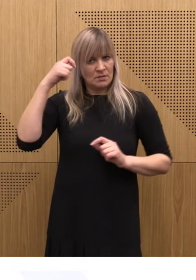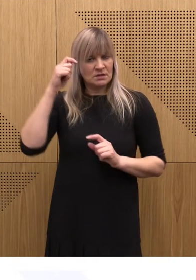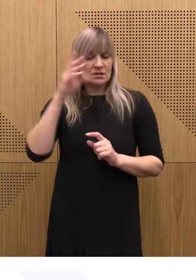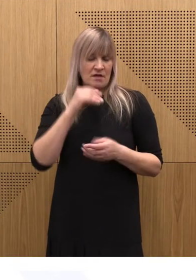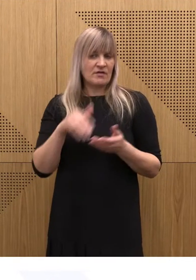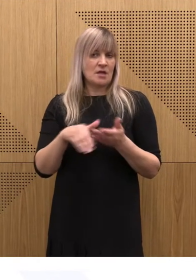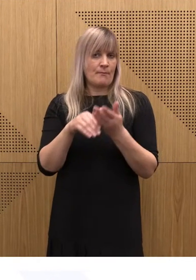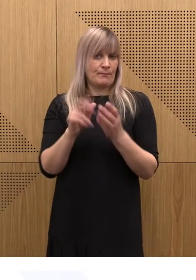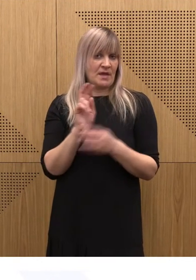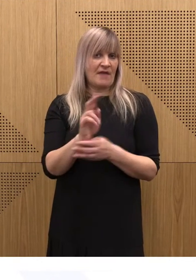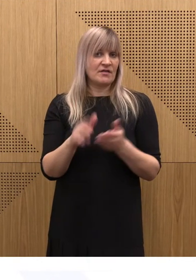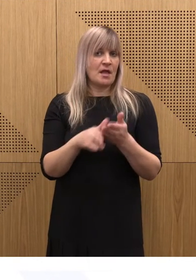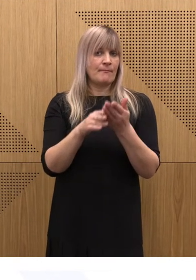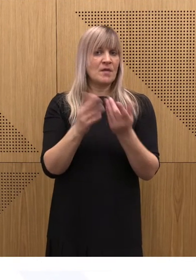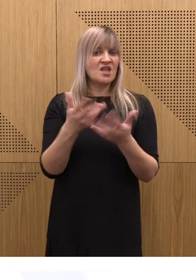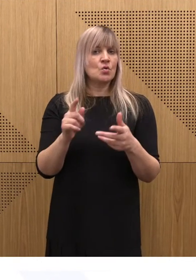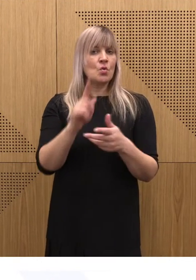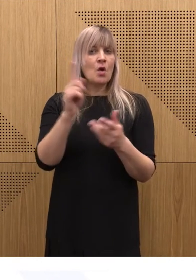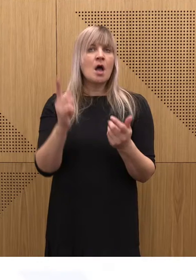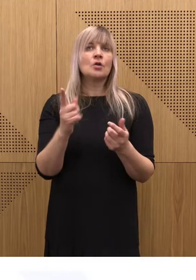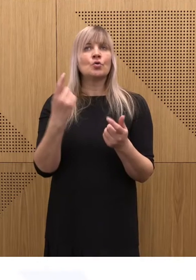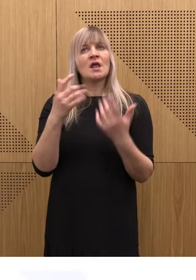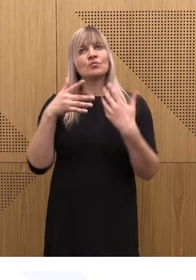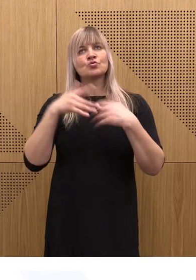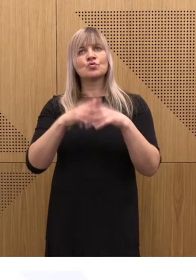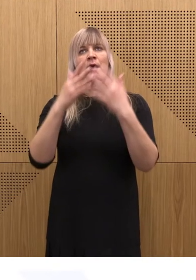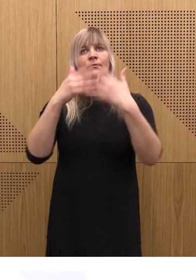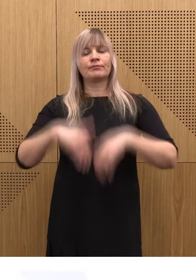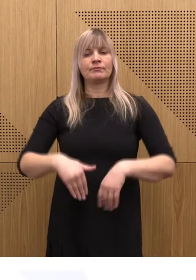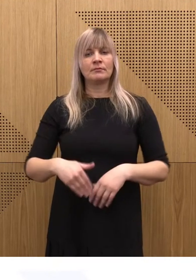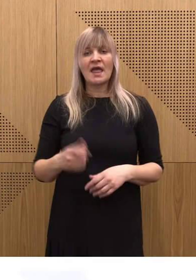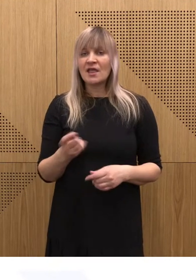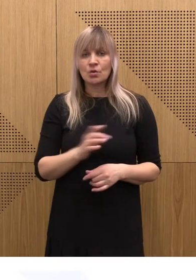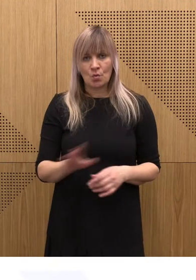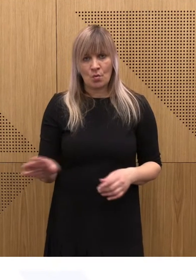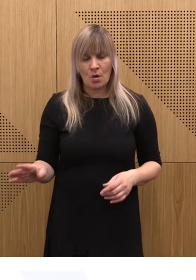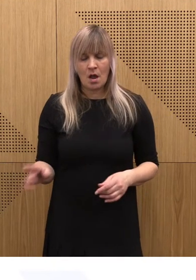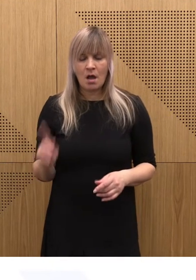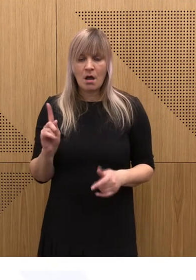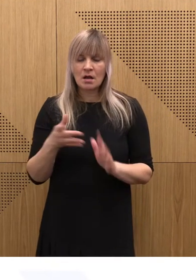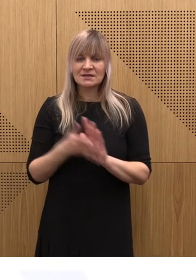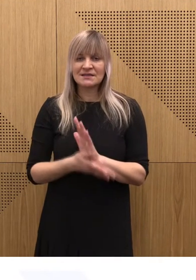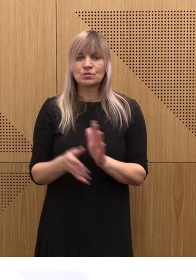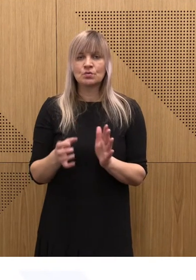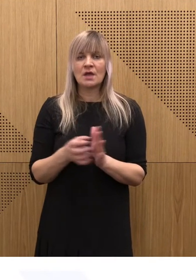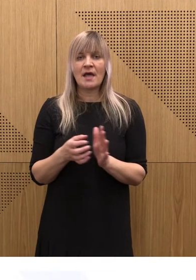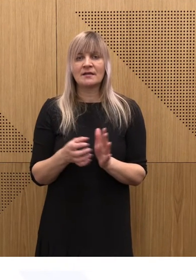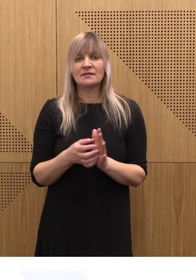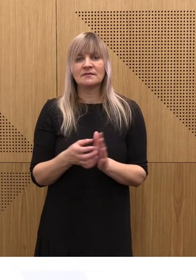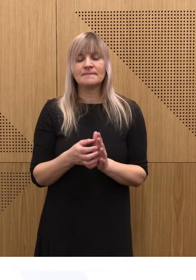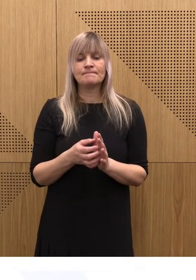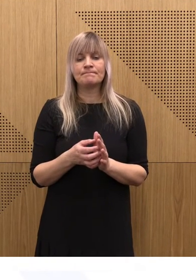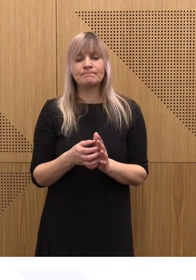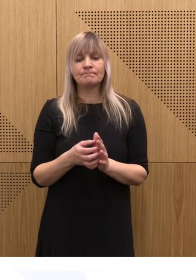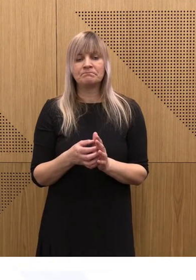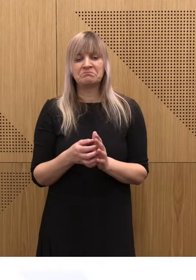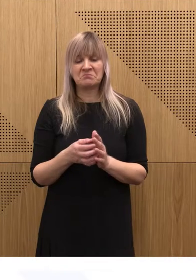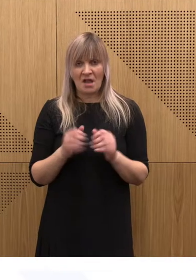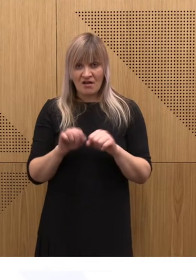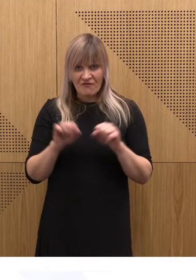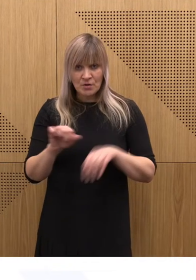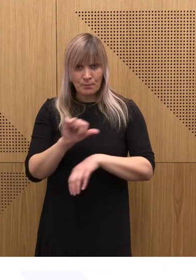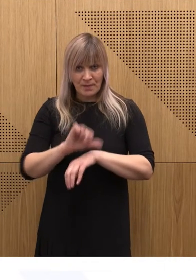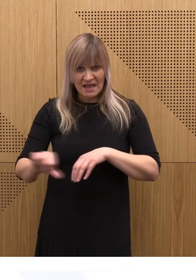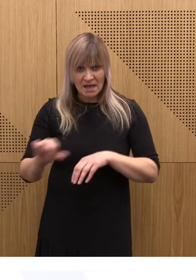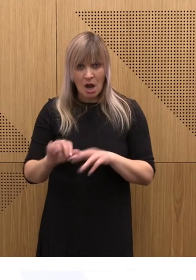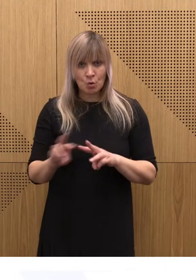võtta, aga jõuludeks mingit kokkukukumist ei tule, küll aga tähendab loomulikult jätkuvalt on jõus kõik valitsuse kehtestatud